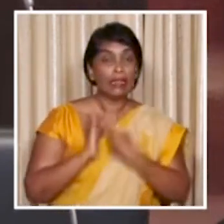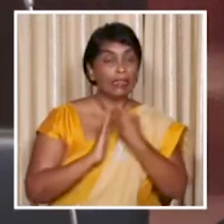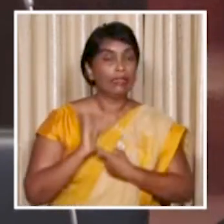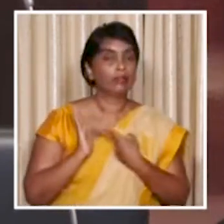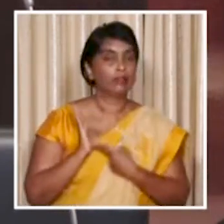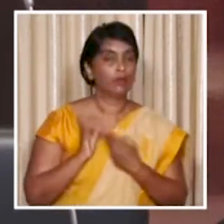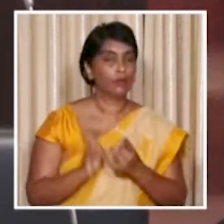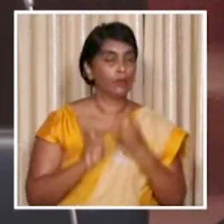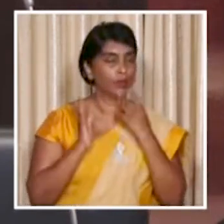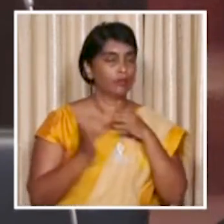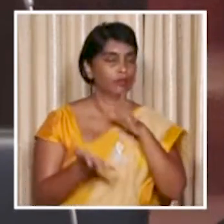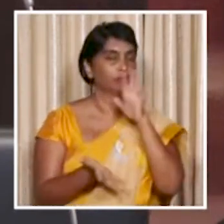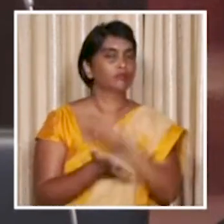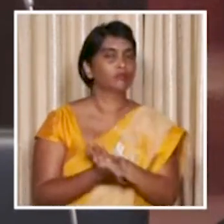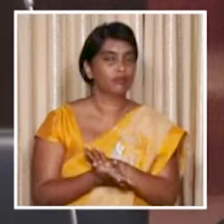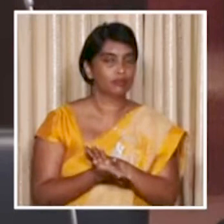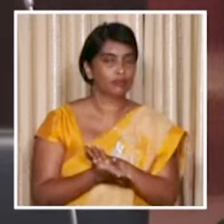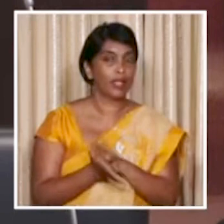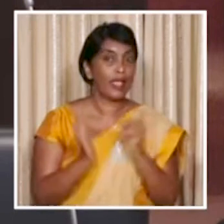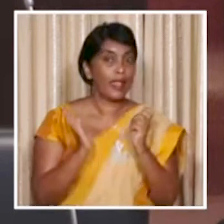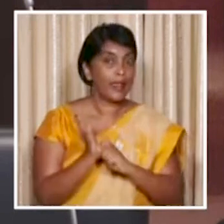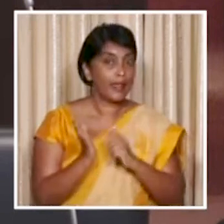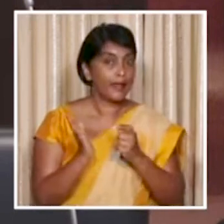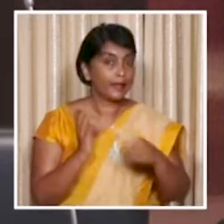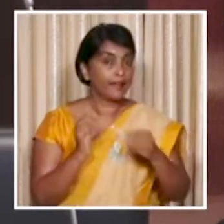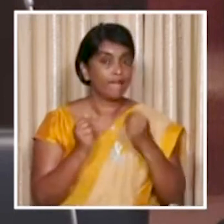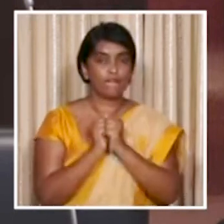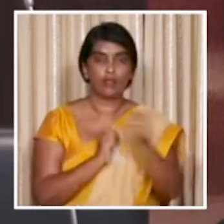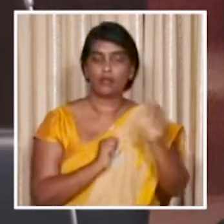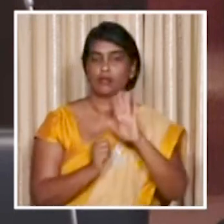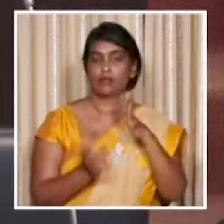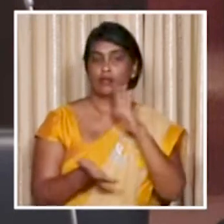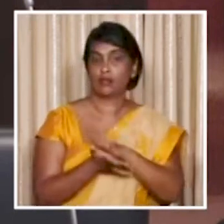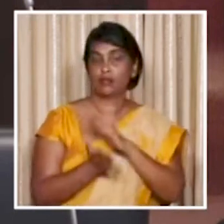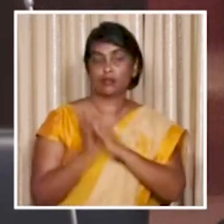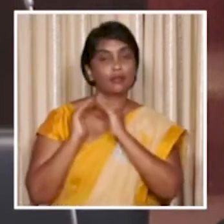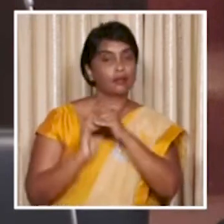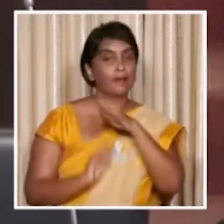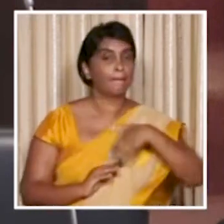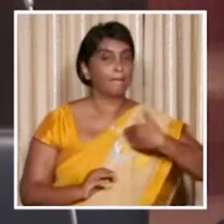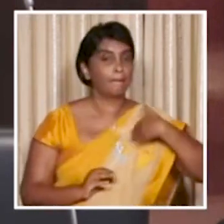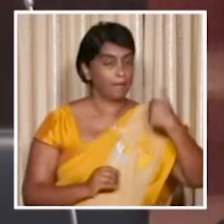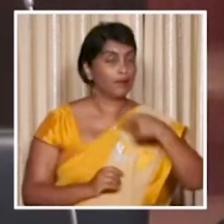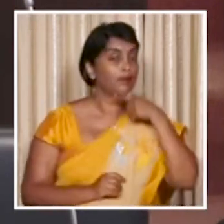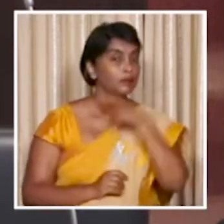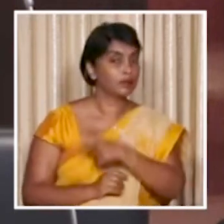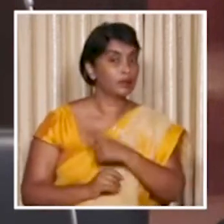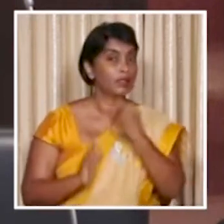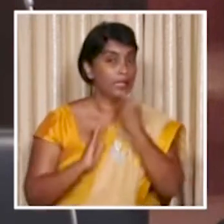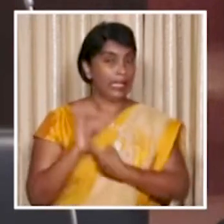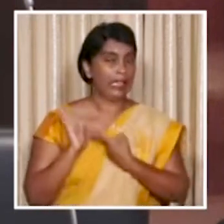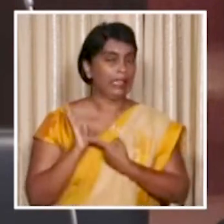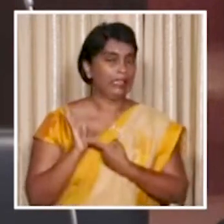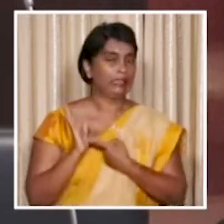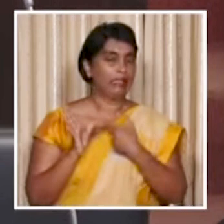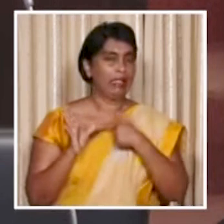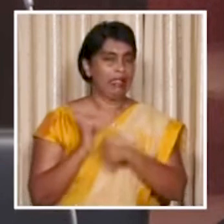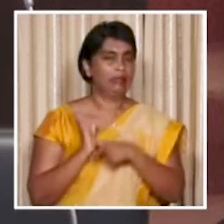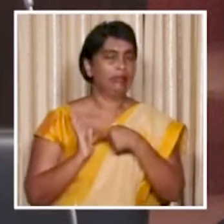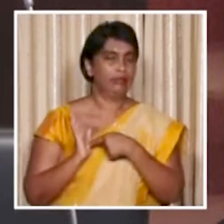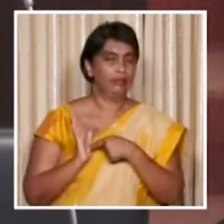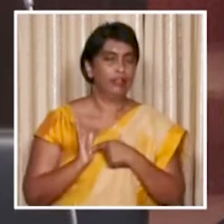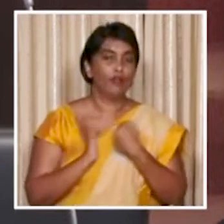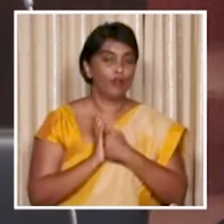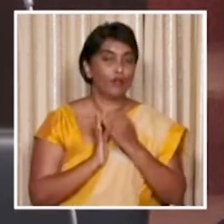චක්‍රලේඛනයක් ගැහුවා ණයට වැඩ කරන්න බෑ කියලා මුද්‍රලාධිපතිට. එතකොට චක්‍ර ලේඛනයක්. එතකොට ගරු